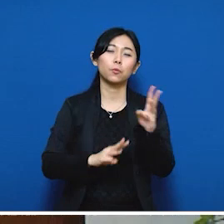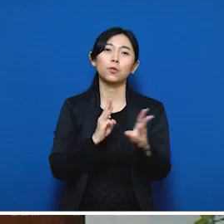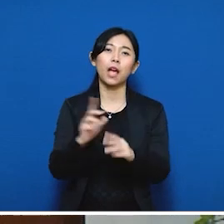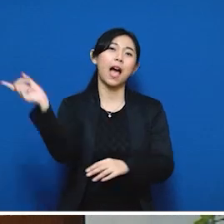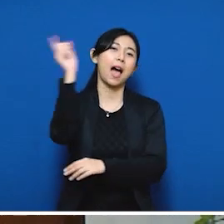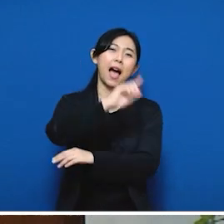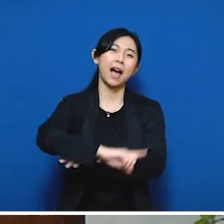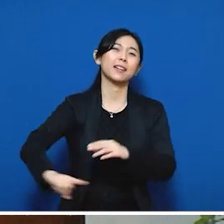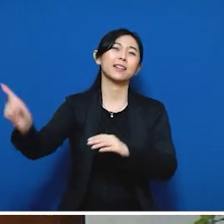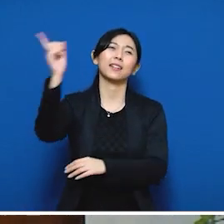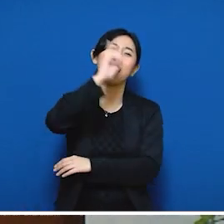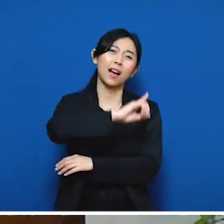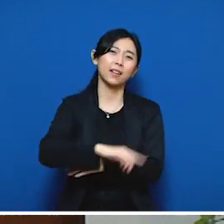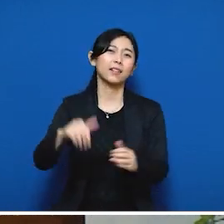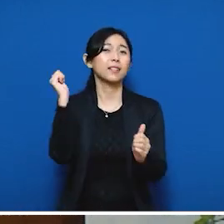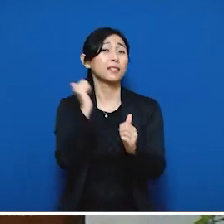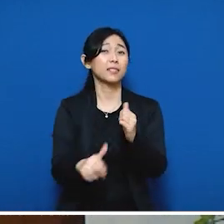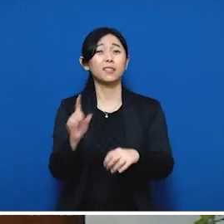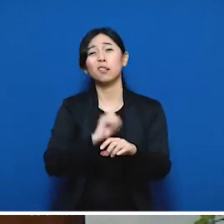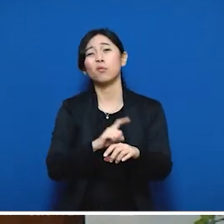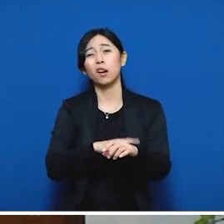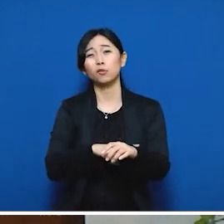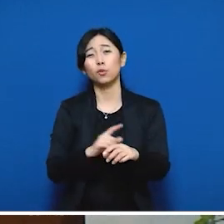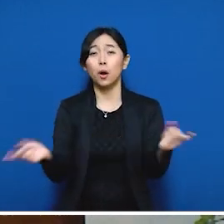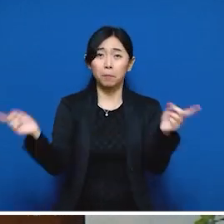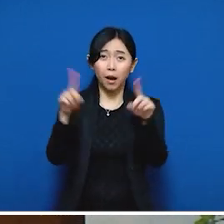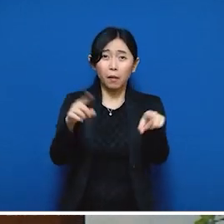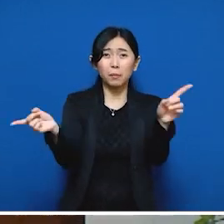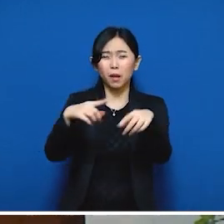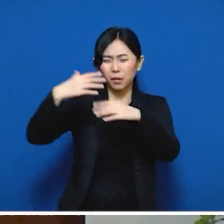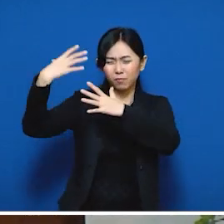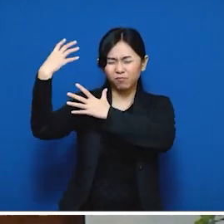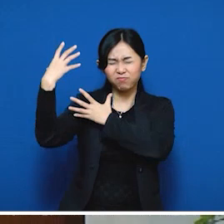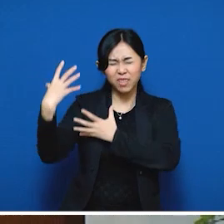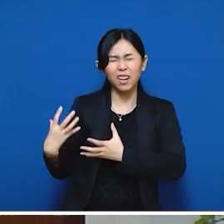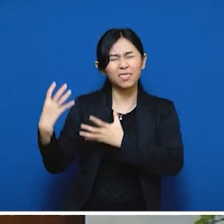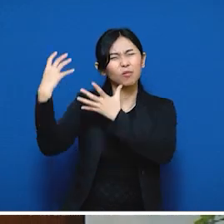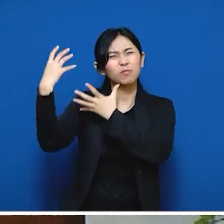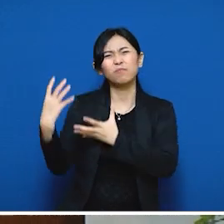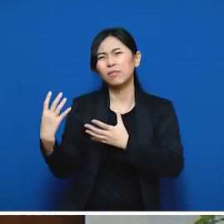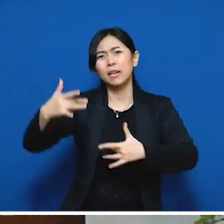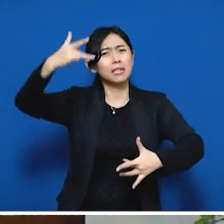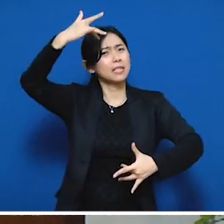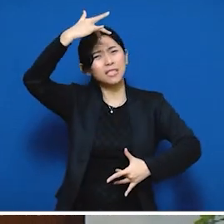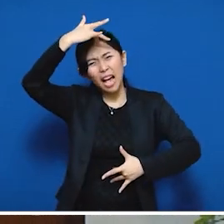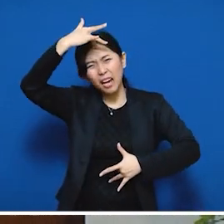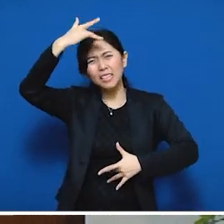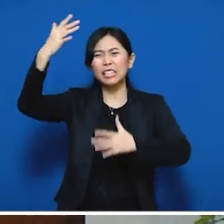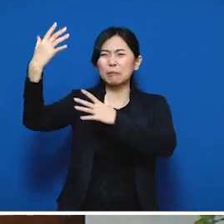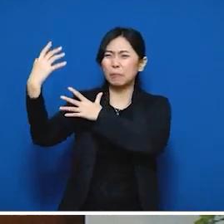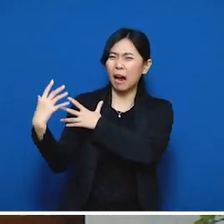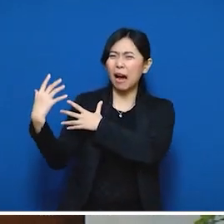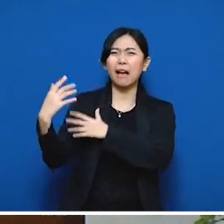demi hari, waktu demi waktu, pengalaman-pengalaman yang berat kita dapat lewati, sakit penyakit dapat kita